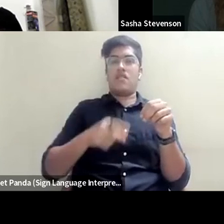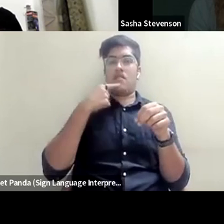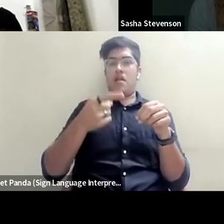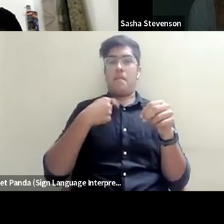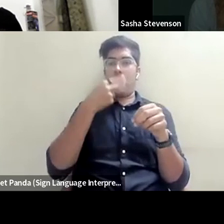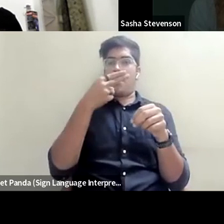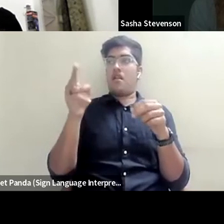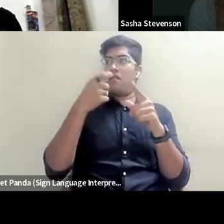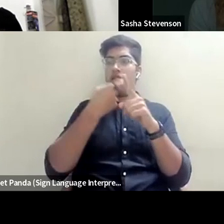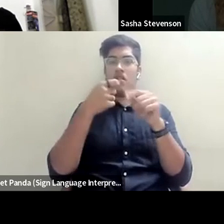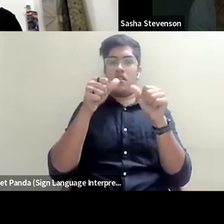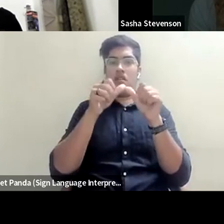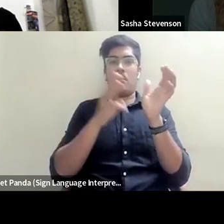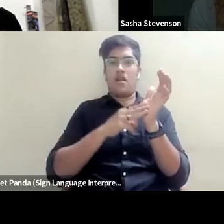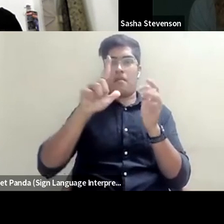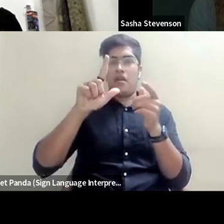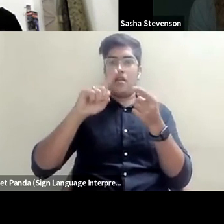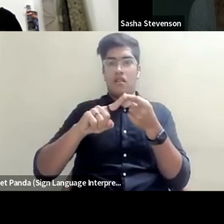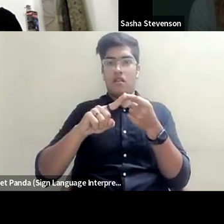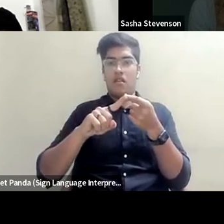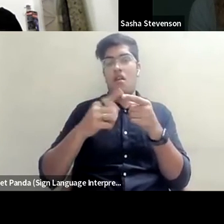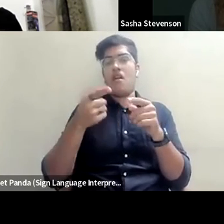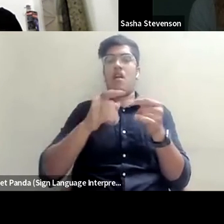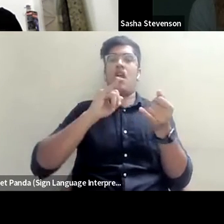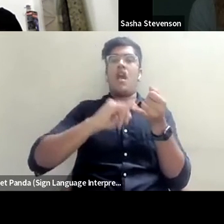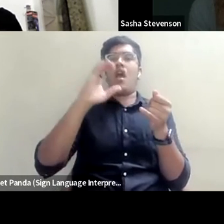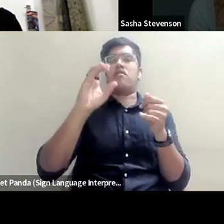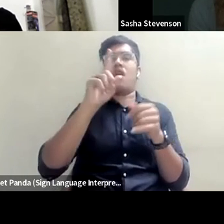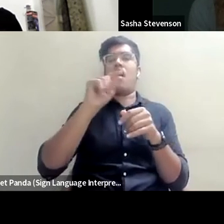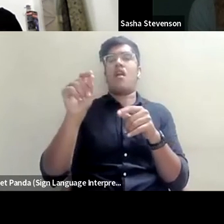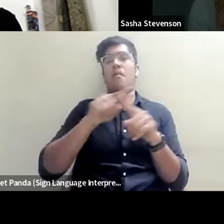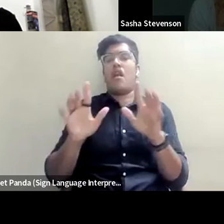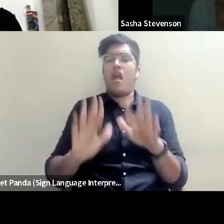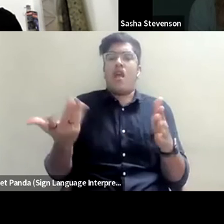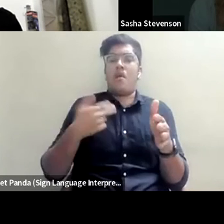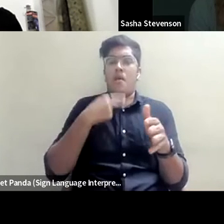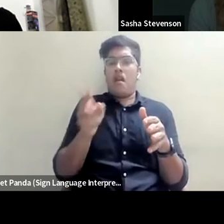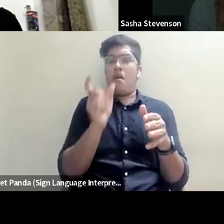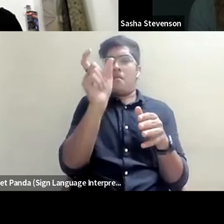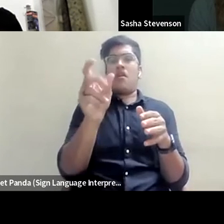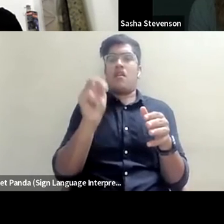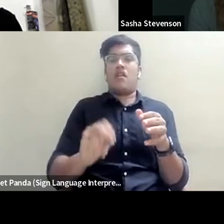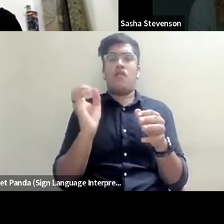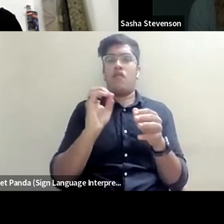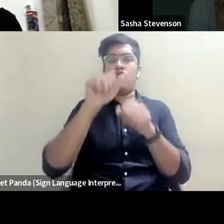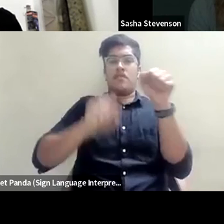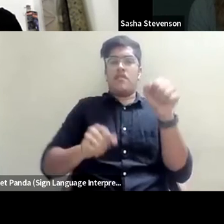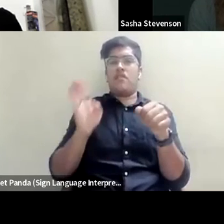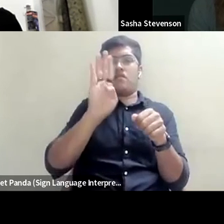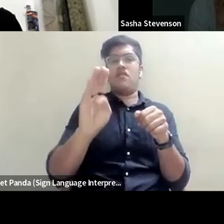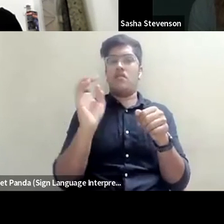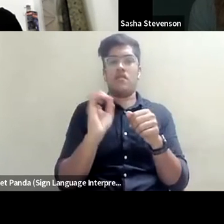मेरे को कोई सर्टिफिकेट दिखाने की जरूरत नहीं, मैं शेड्यूल कास्ट है, 100% शेड्यूल कास्ट है. और समझो मेरा नाम ले है,